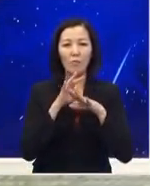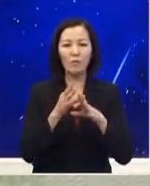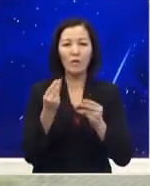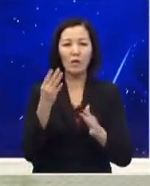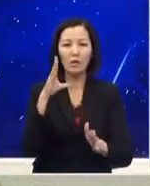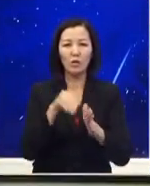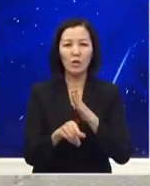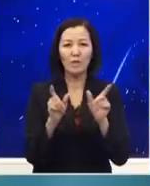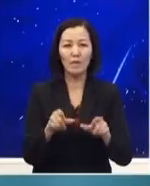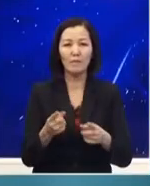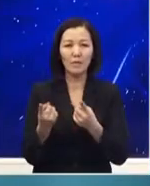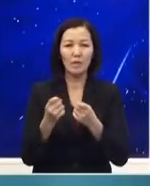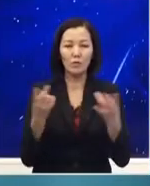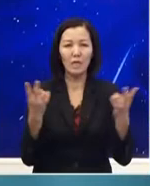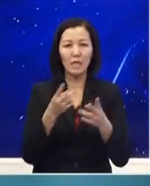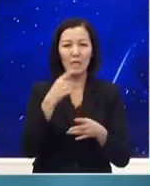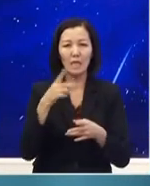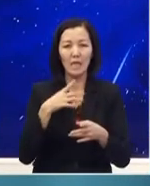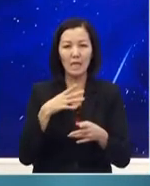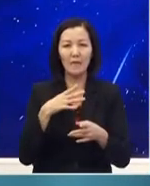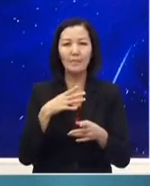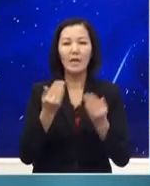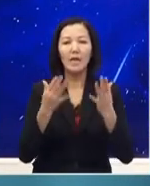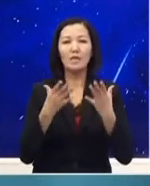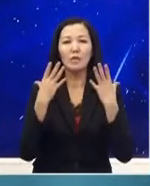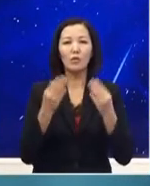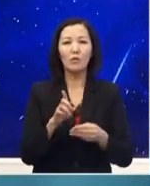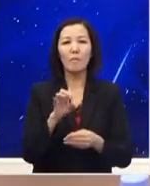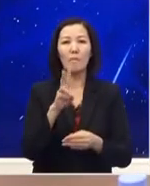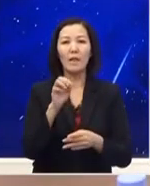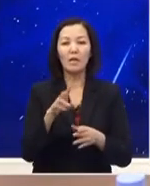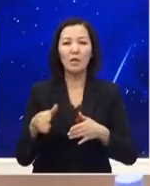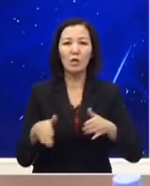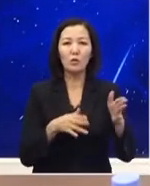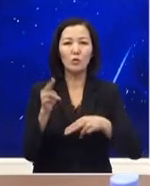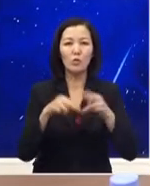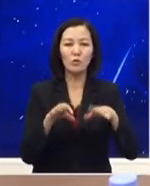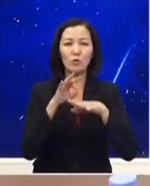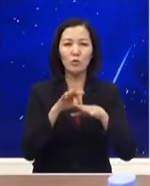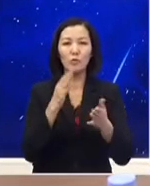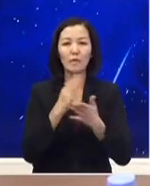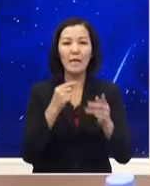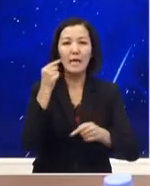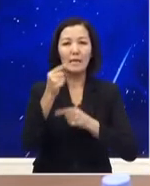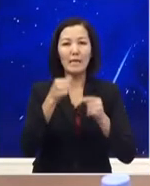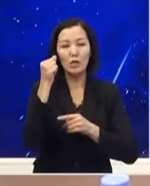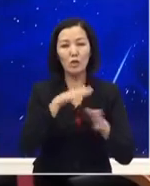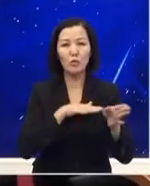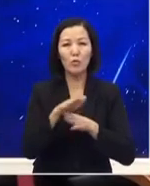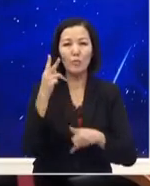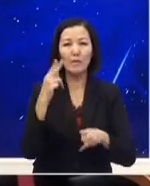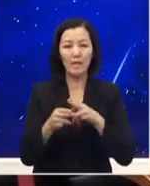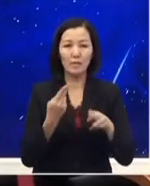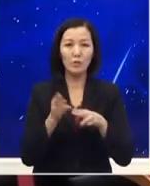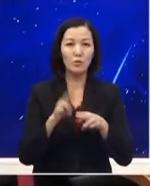құятын азаматтарды тарту керектігін айтты. Айта кету керек, қазіргі күні Балқашқа апаратын жол құрылысы жүріп жатыр. Келер жылы толығымен